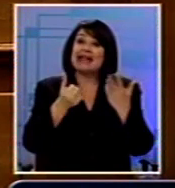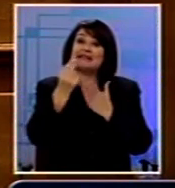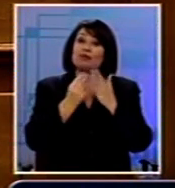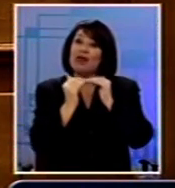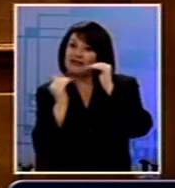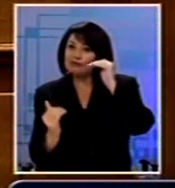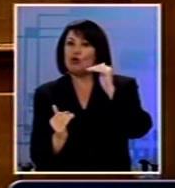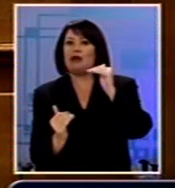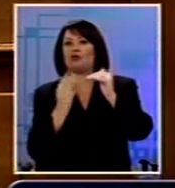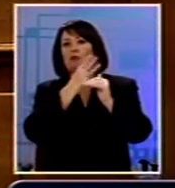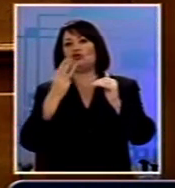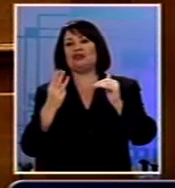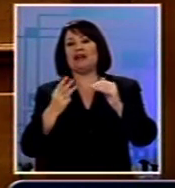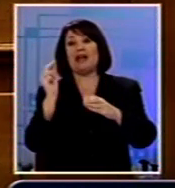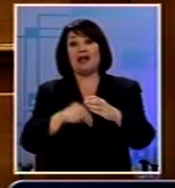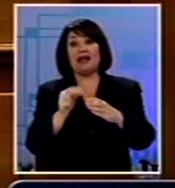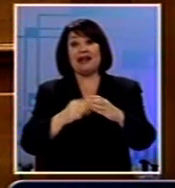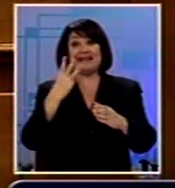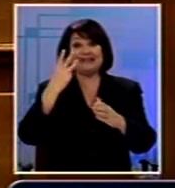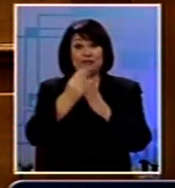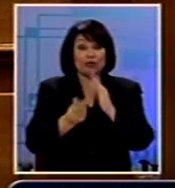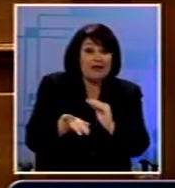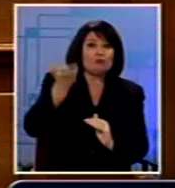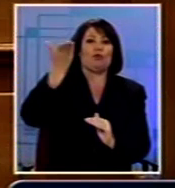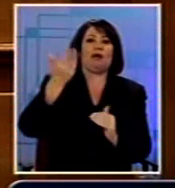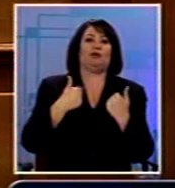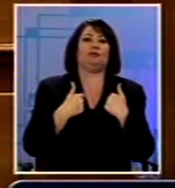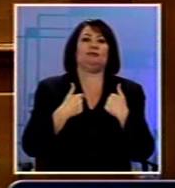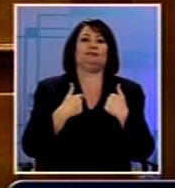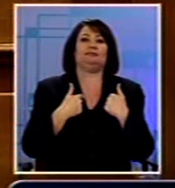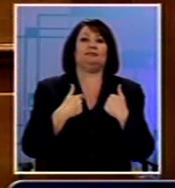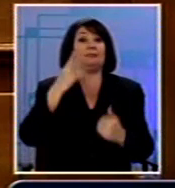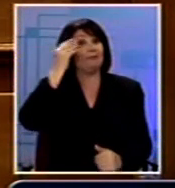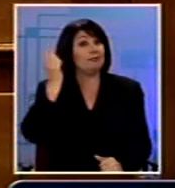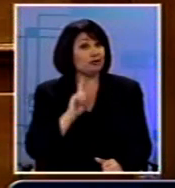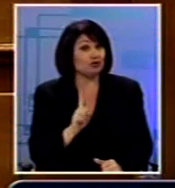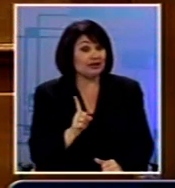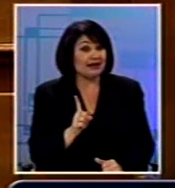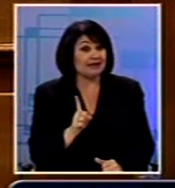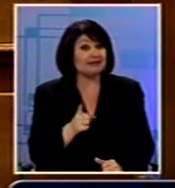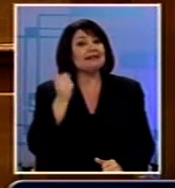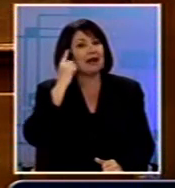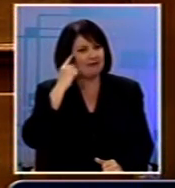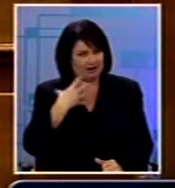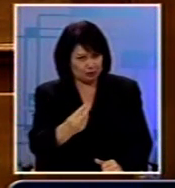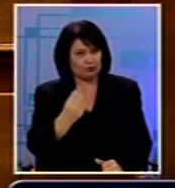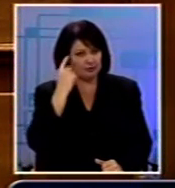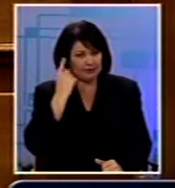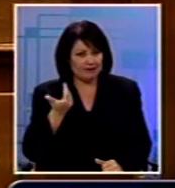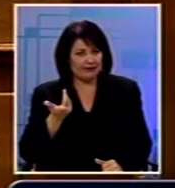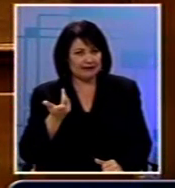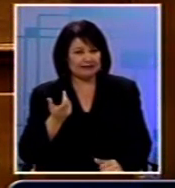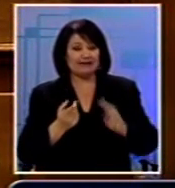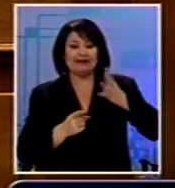πίσω από σας και στις κάλπες βρεθήκαμε 3 μπροστά από σας. Και αυτό μην το ξεχνάτε. Και καταλαβαίνετε τι εννοώ.